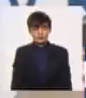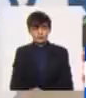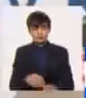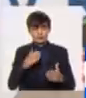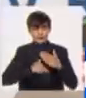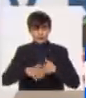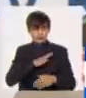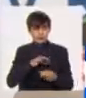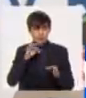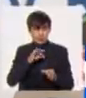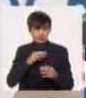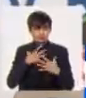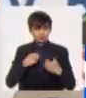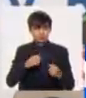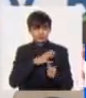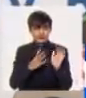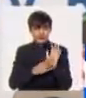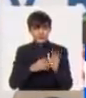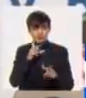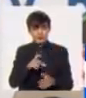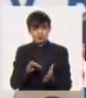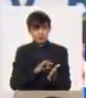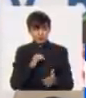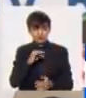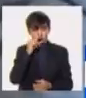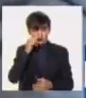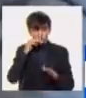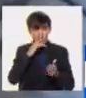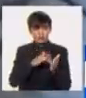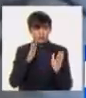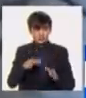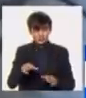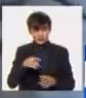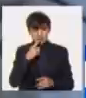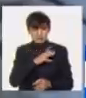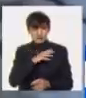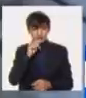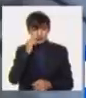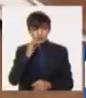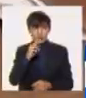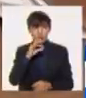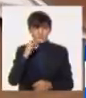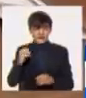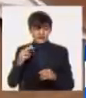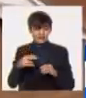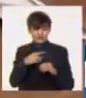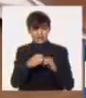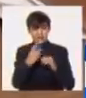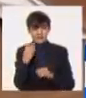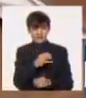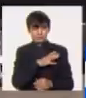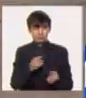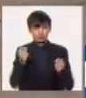Радостной новостью о выздоровлении сразу 9 человек поделились медики из Шымкента. Ковид у них диагностировали 2 недели назад. Они заразились